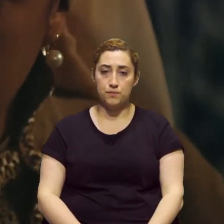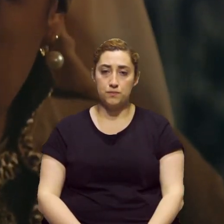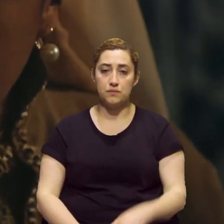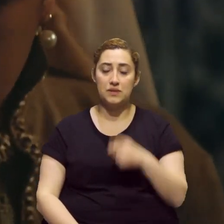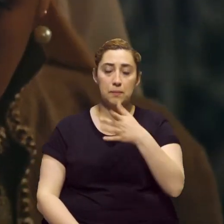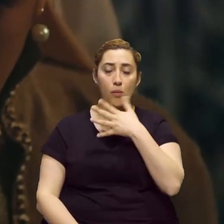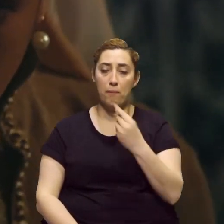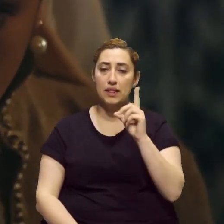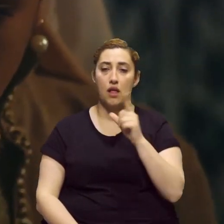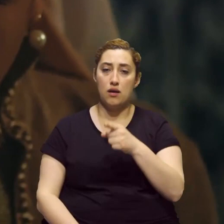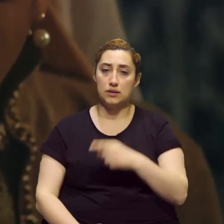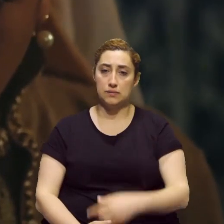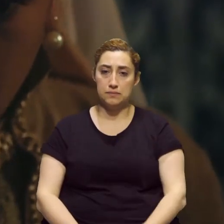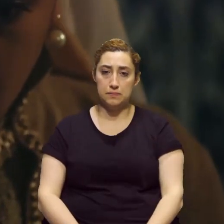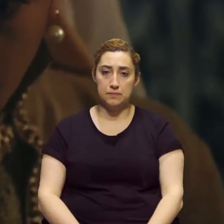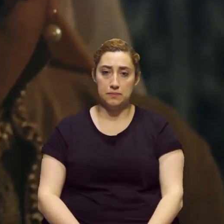dayanamıyorum. Bilmeniz lazım.